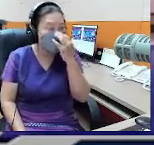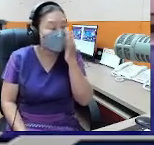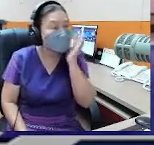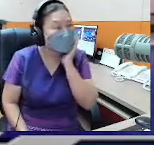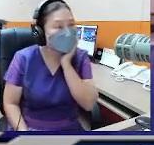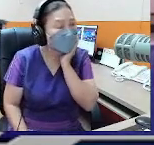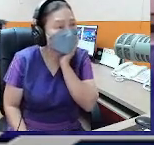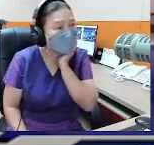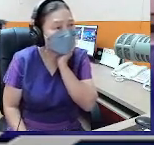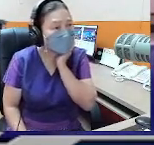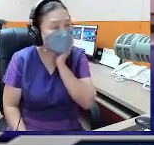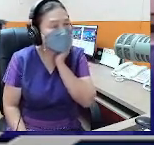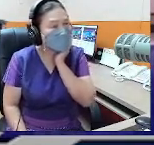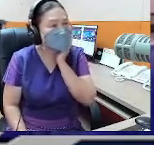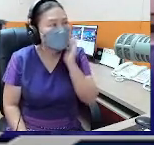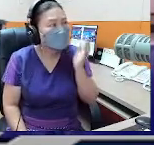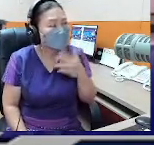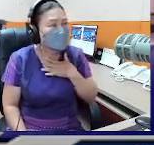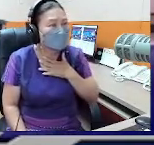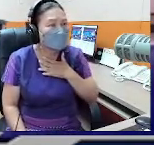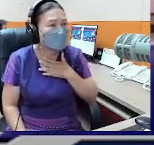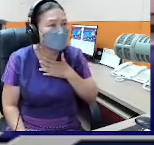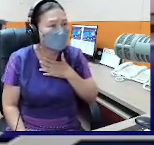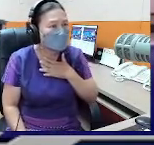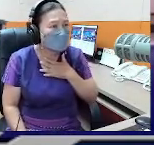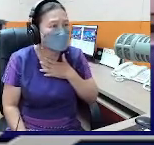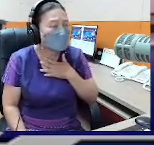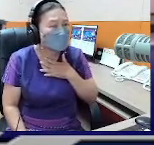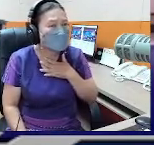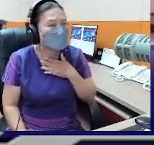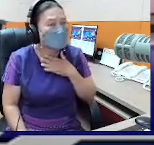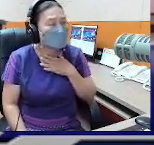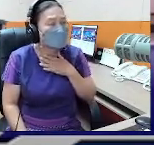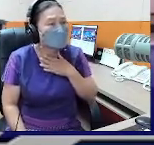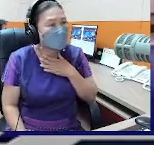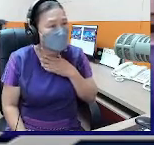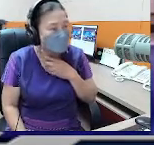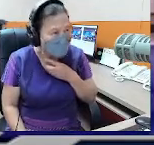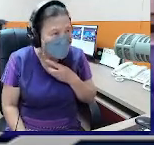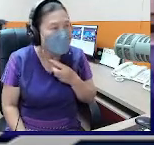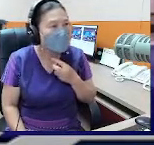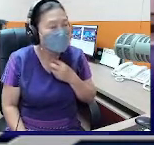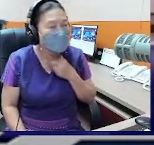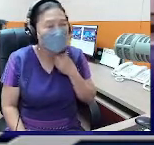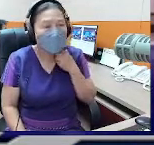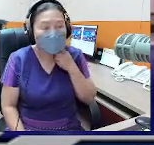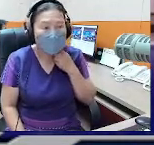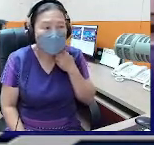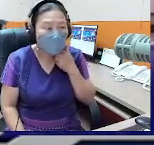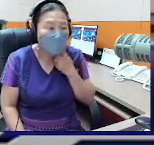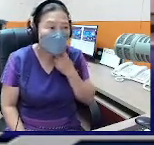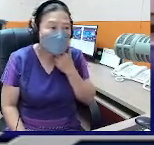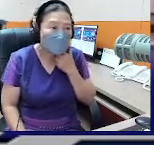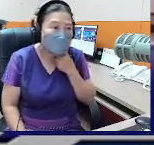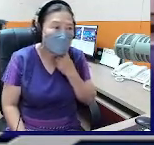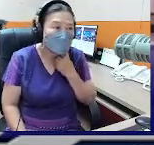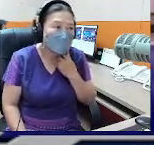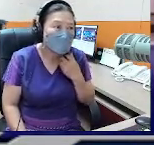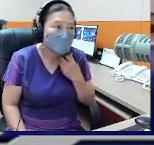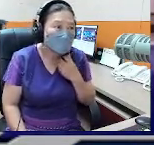สมัครหรือสนใจจะเข้ามาเป็นนักศึกษาแล้วเนี่ยถ้าสมมติว่าผ่านกระบวนการในการสอบสัมภาษณ์หรือพิจารณาได้เป็นนักศึกษา